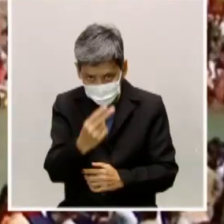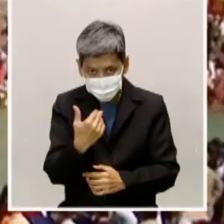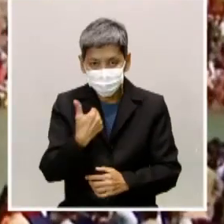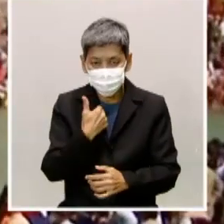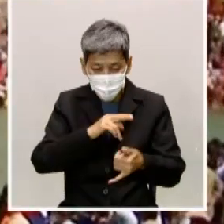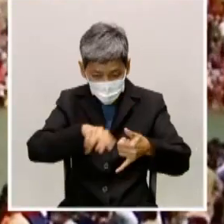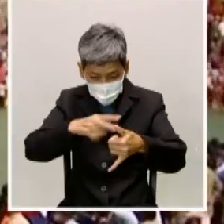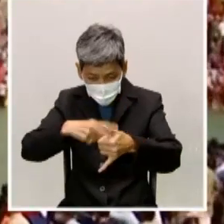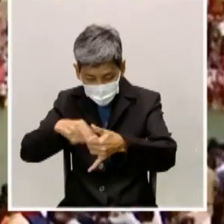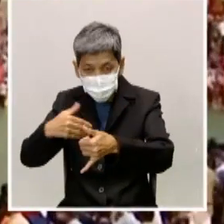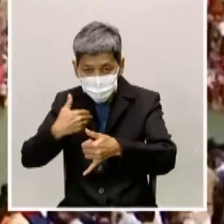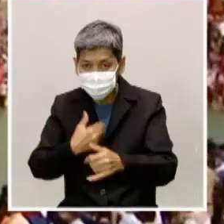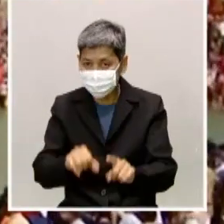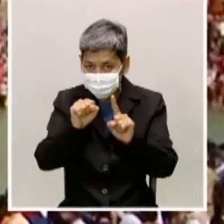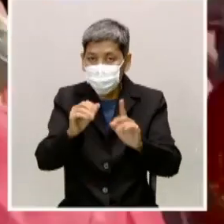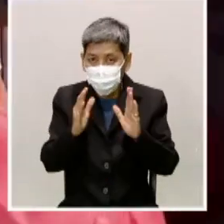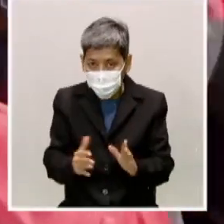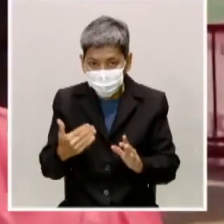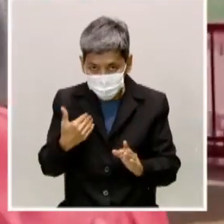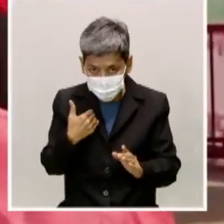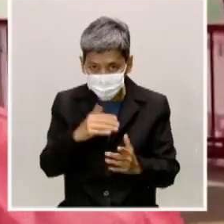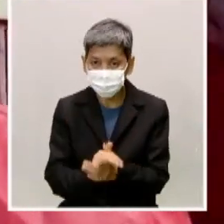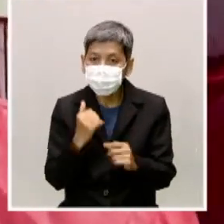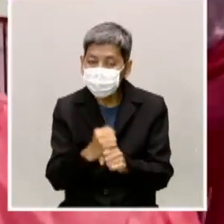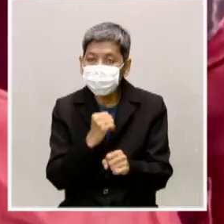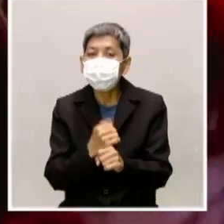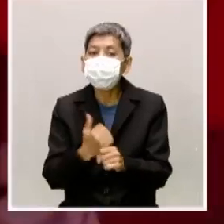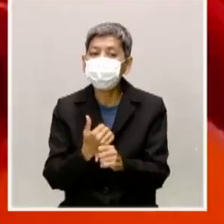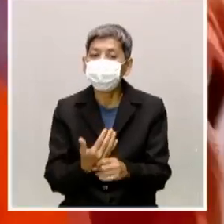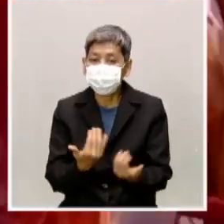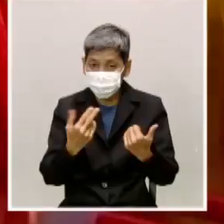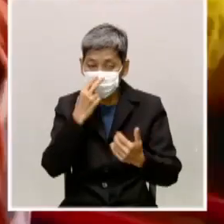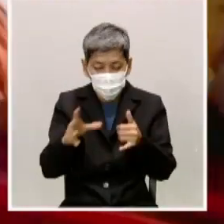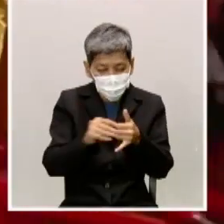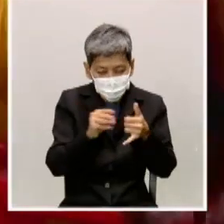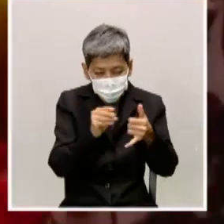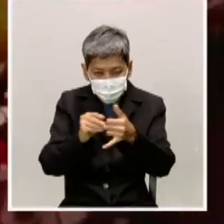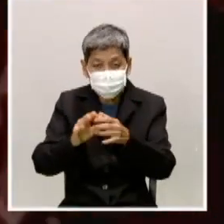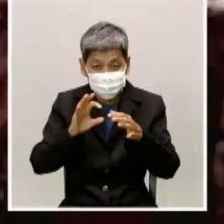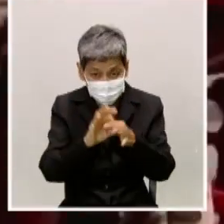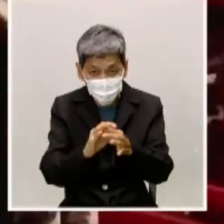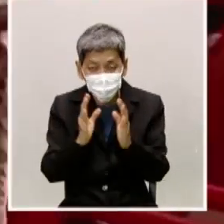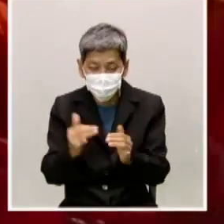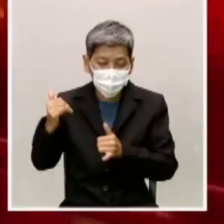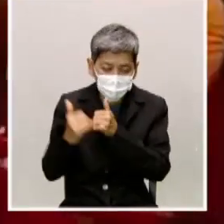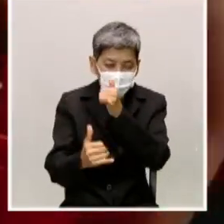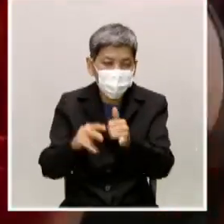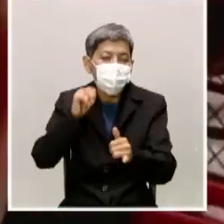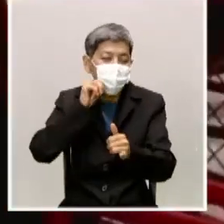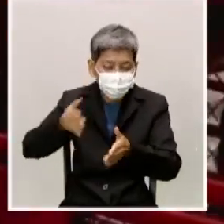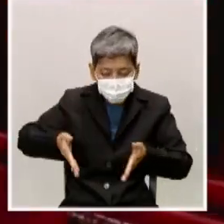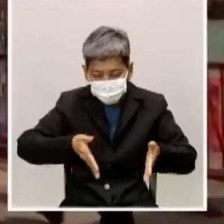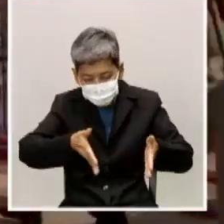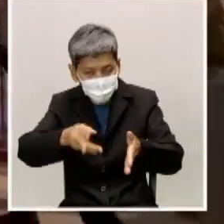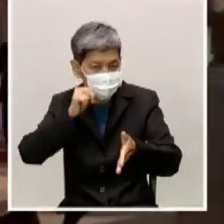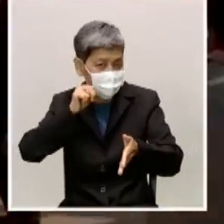ลตรวจโควิดปลอมอีกกว่า 100,000 รายค่ะที่รัฐมัธยประเทศเนี่ยพบผู้ติดเชื้อที่เกี่ยวข้องกับคนที่ไปร่วมเทศกาลกุมภเมลาจำนวน